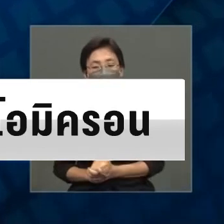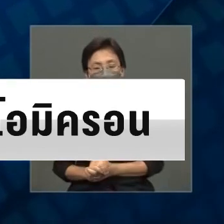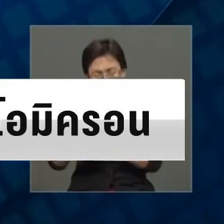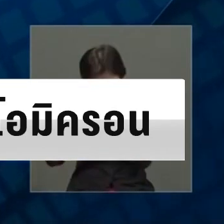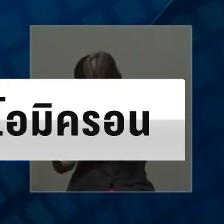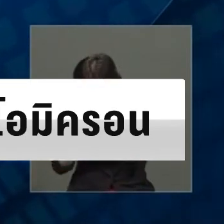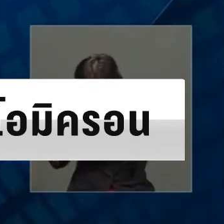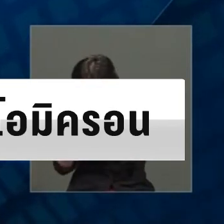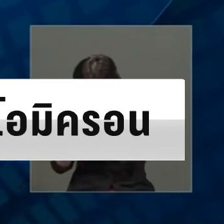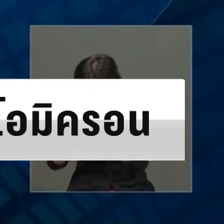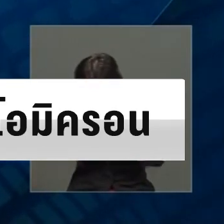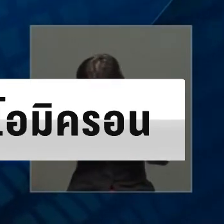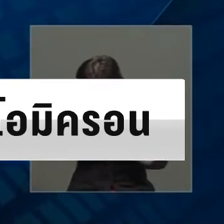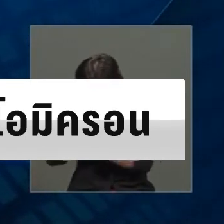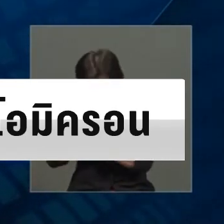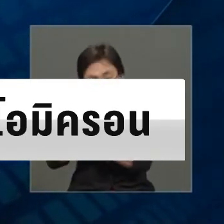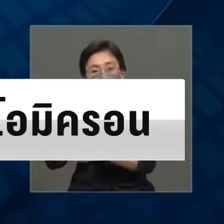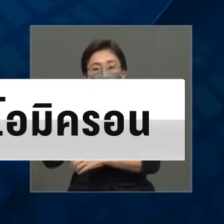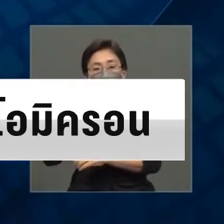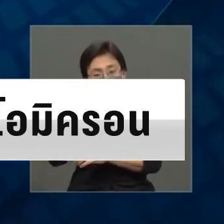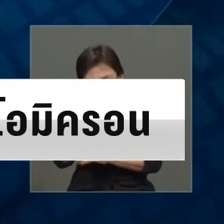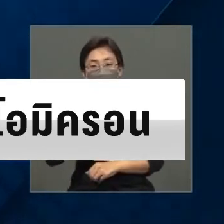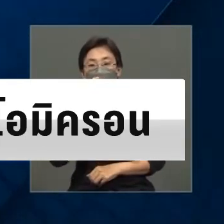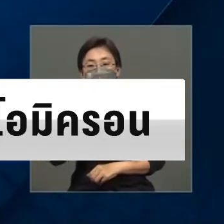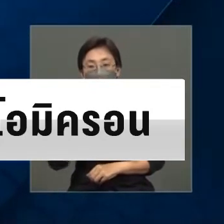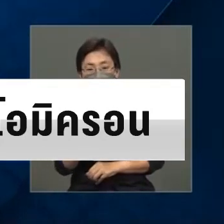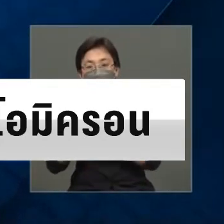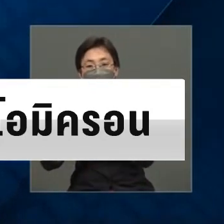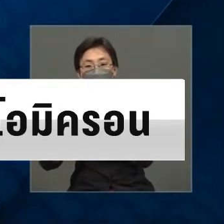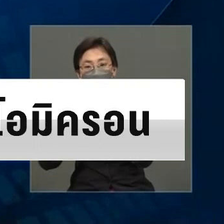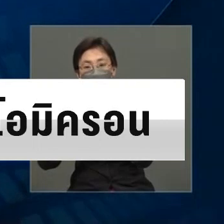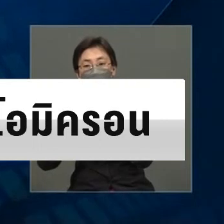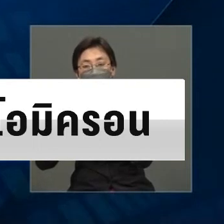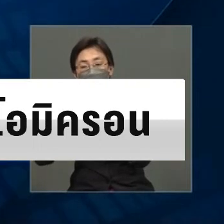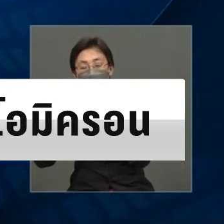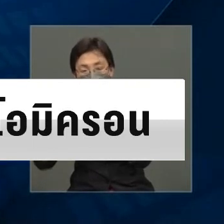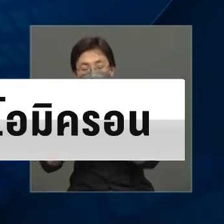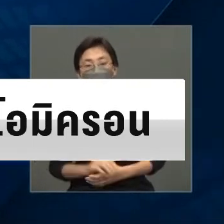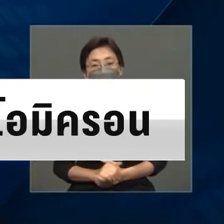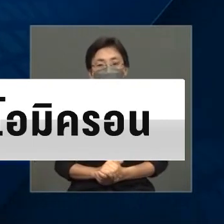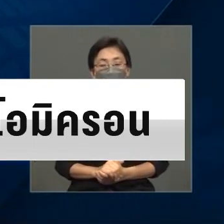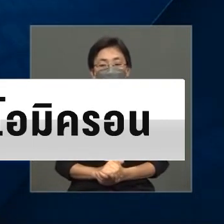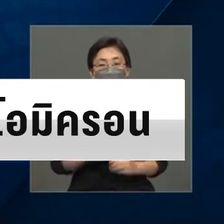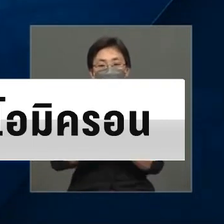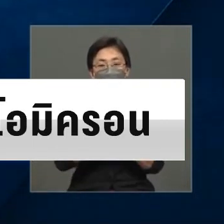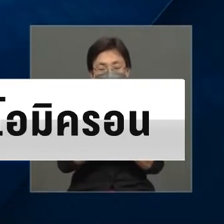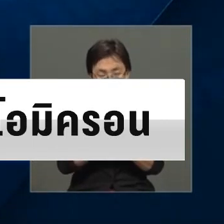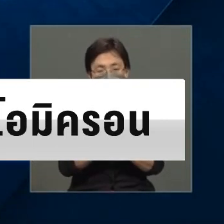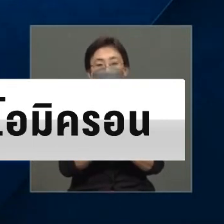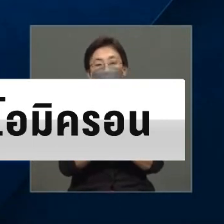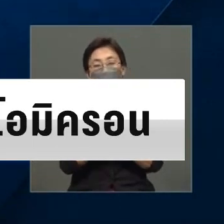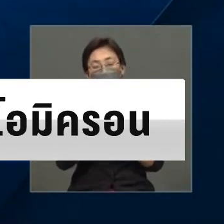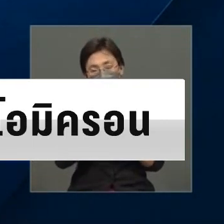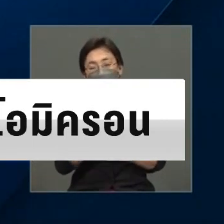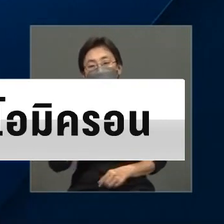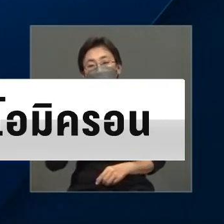ชาติแต่สำหรับสถานการณ์การติดเชื้อของไทยพบว่าเก้าสิบเก้าจุดห้า 8%ยังคงเป็นเร็วป้าค่ะ